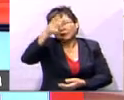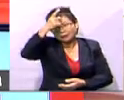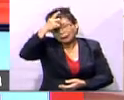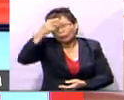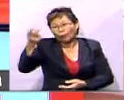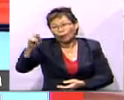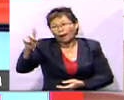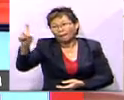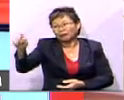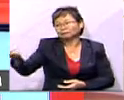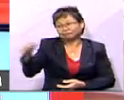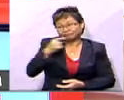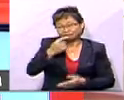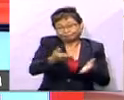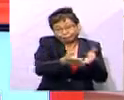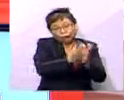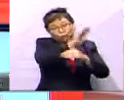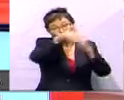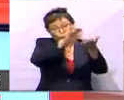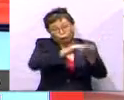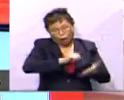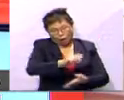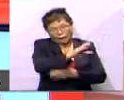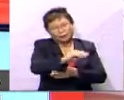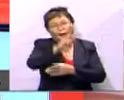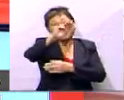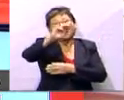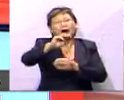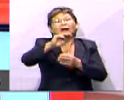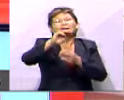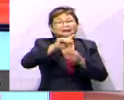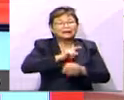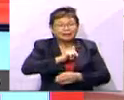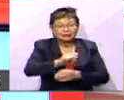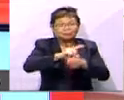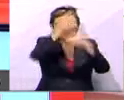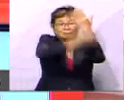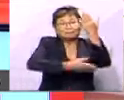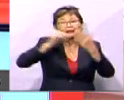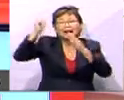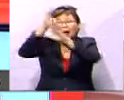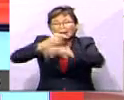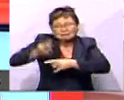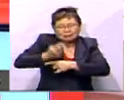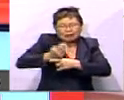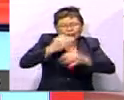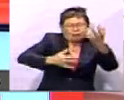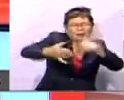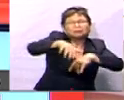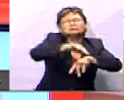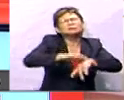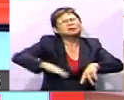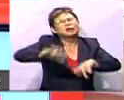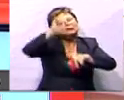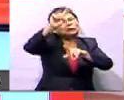Dato' Sri Dr. Ahmad Zahid meminta semua sekolah agama dan ma'had tahfiz di negara ini melakukan latihan kebakaran